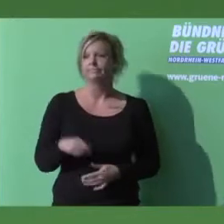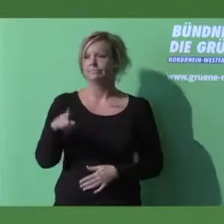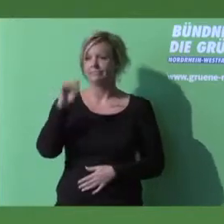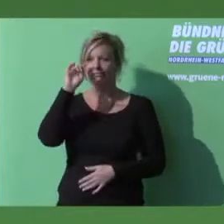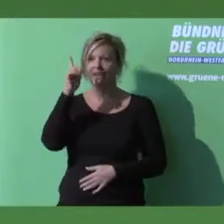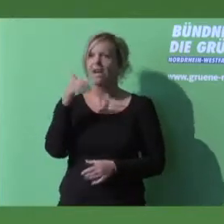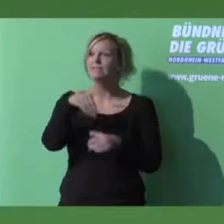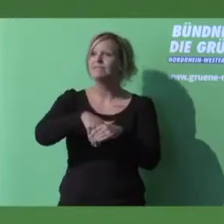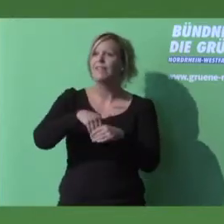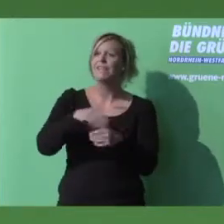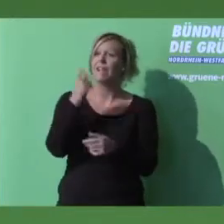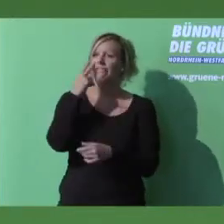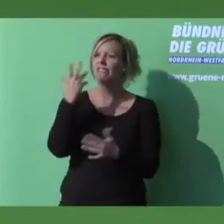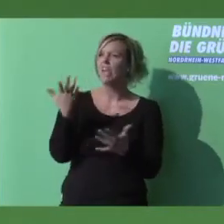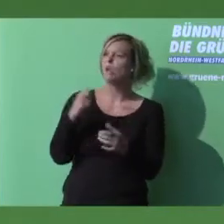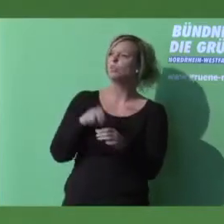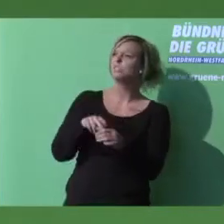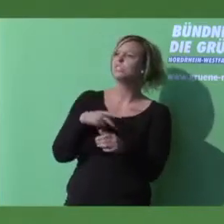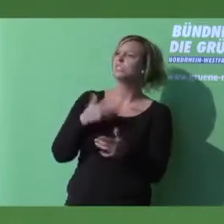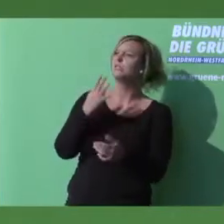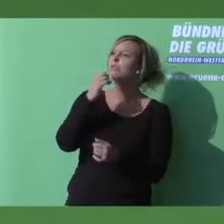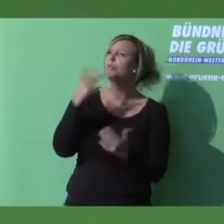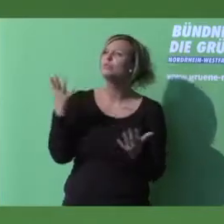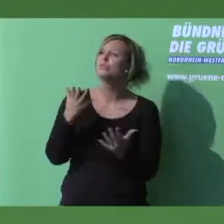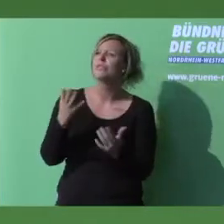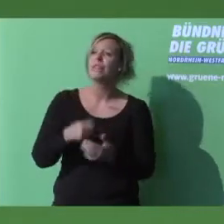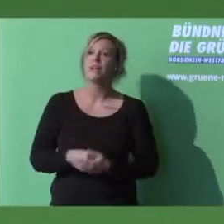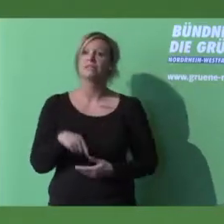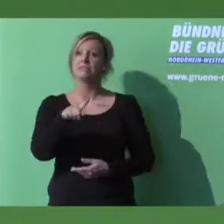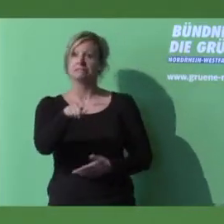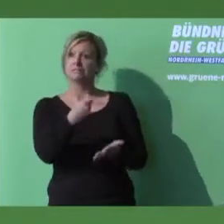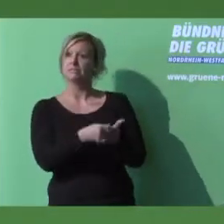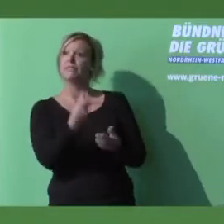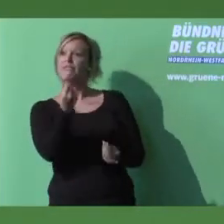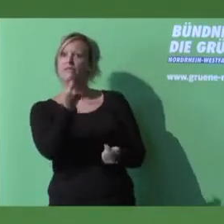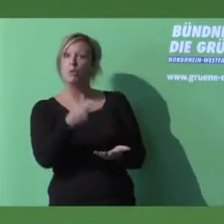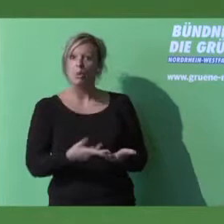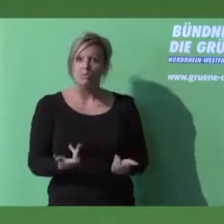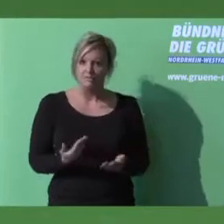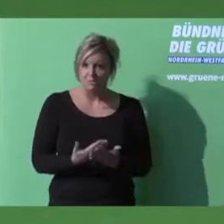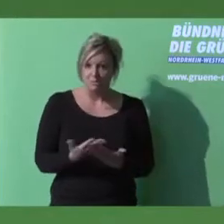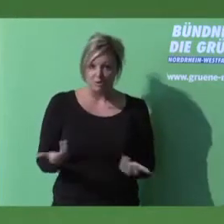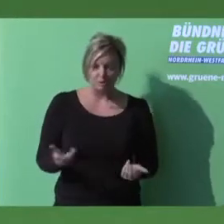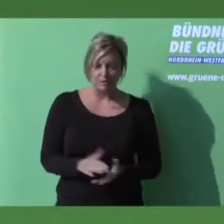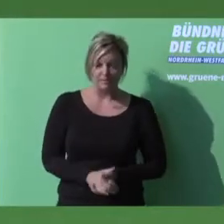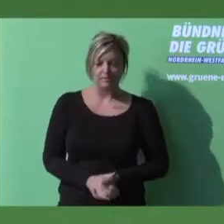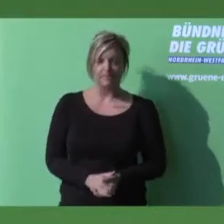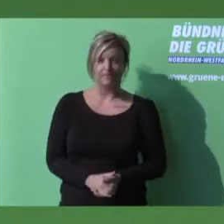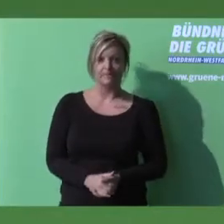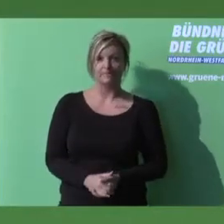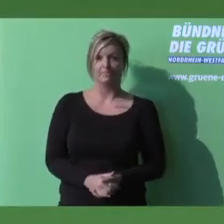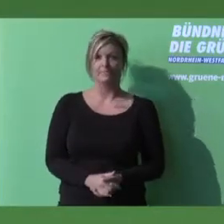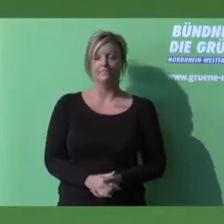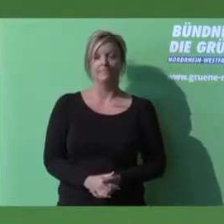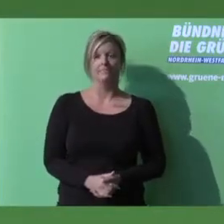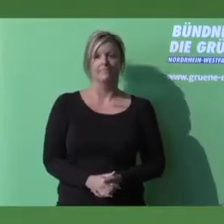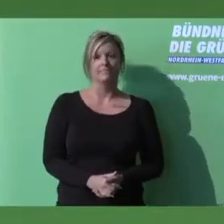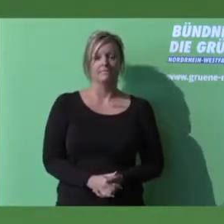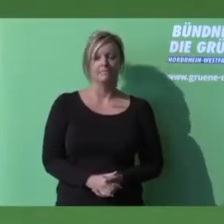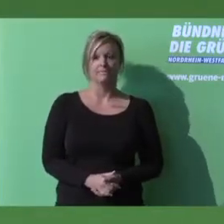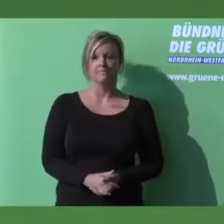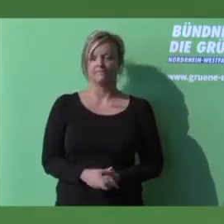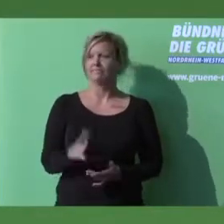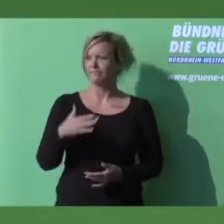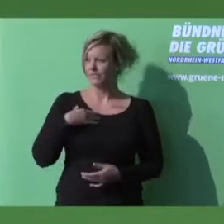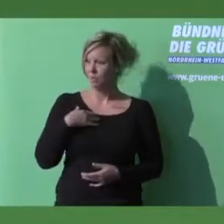es geht. Und wenn man weiß, auch welchen Preis welche Entscheidung hat. Das ist das, wofür wir